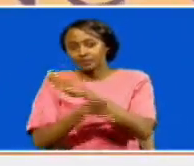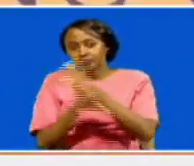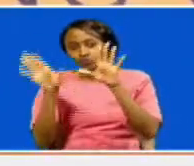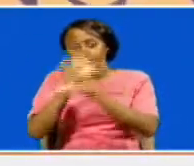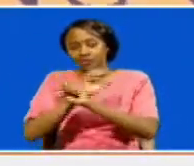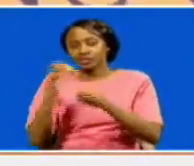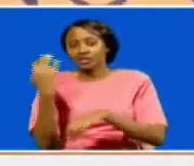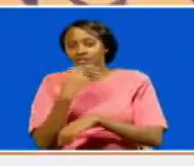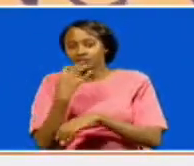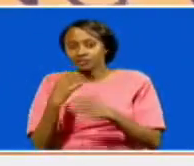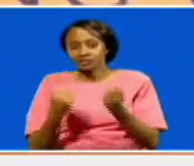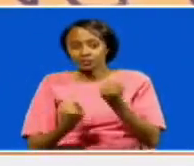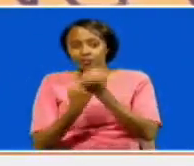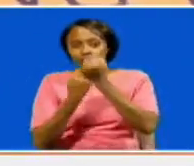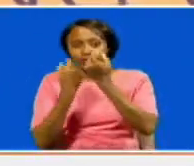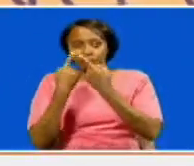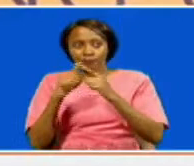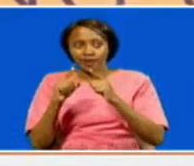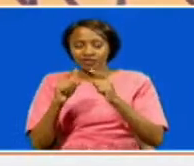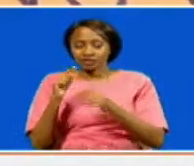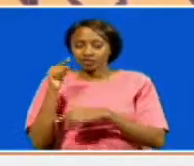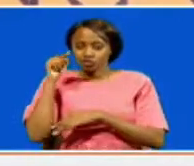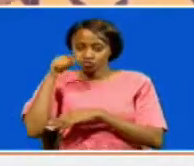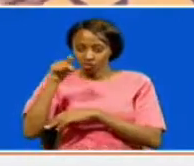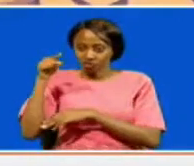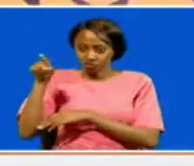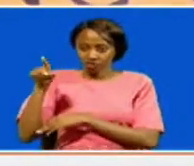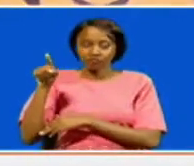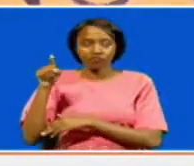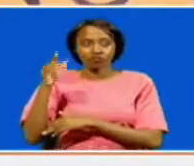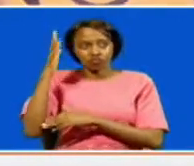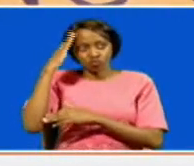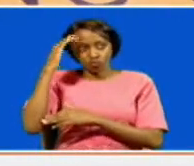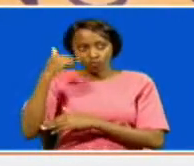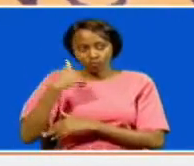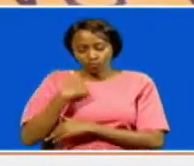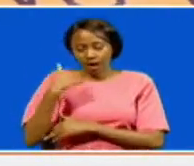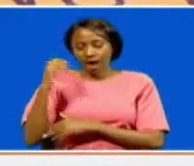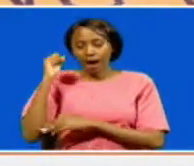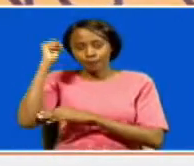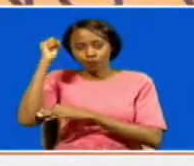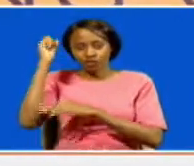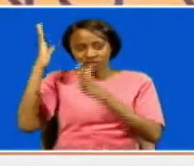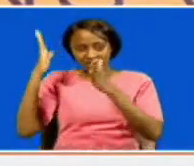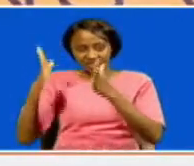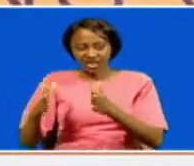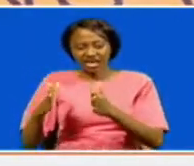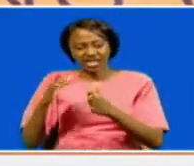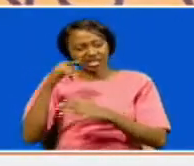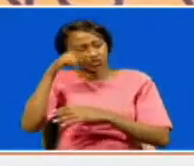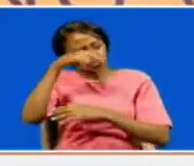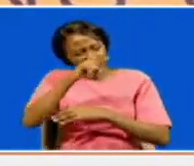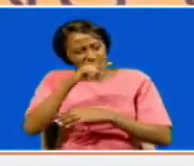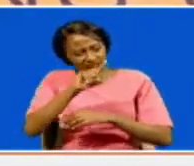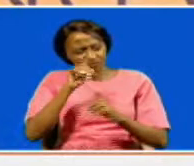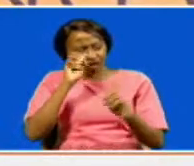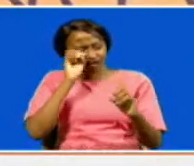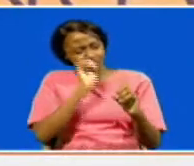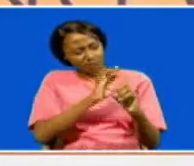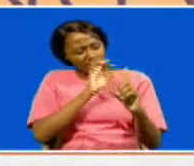politician, when my time comes, I am very confident that I have mentored enough